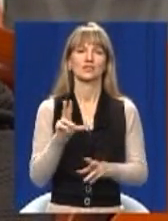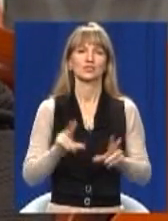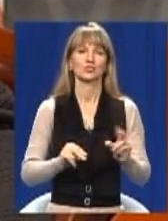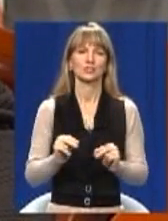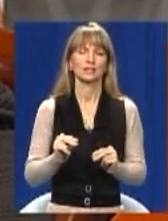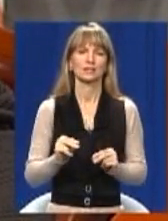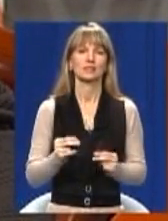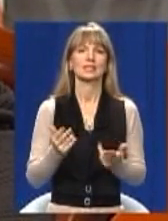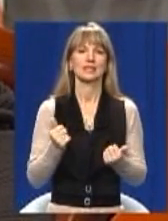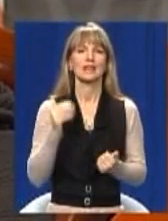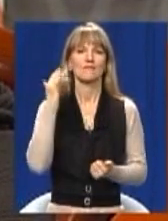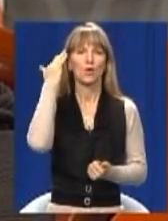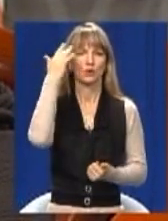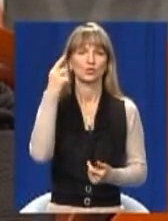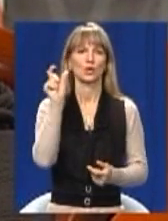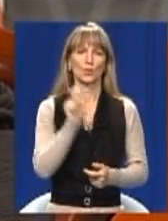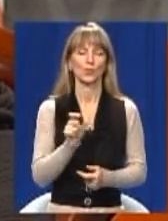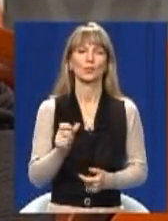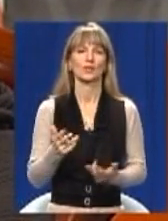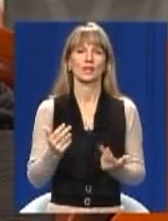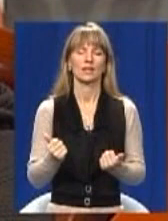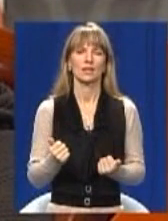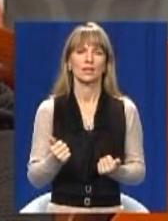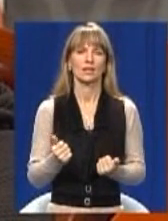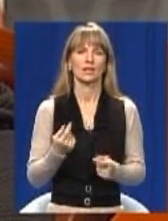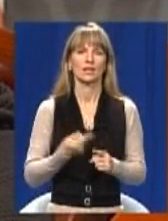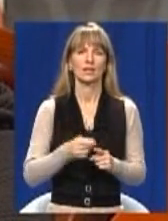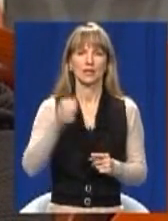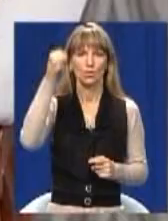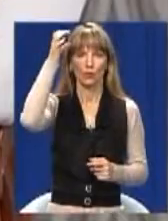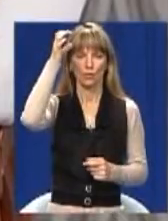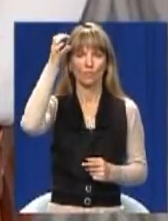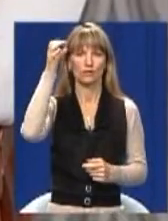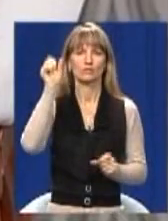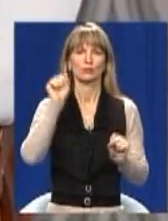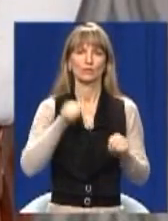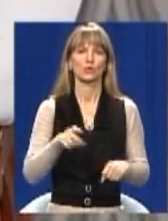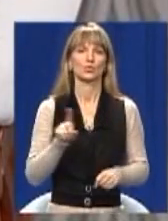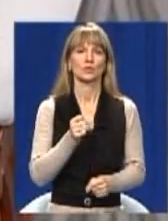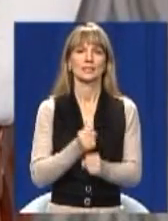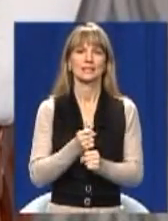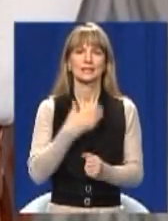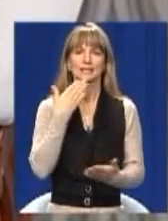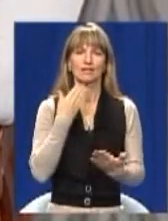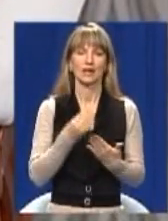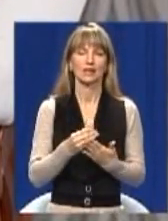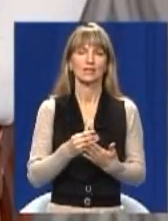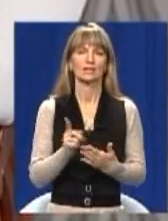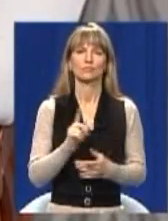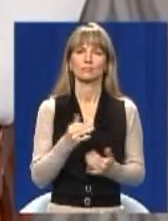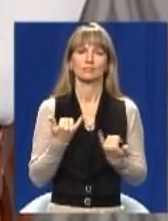Ну, творчі особисті люди, вони теж взагалі, ну, якоби, науковці. Вони теж можуть щось створити своє і якось щось таке